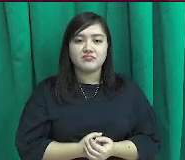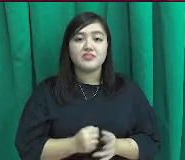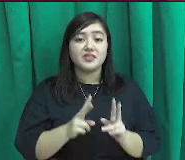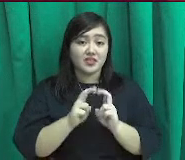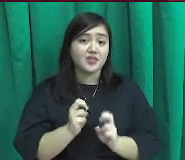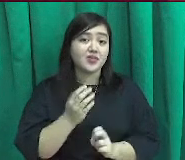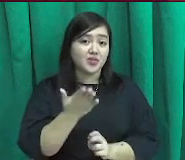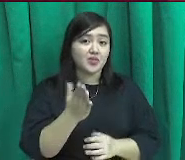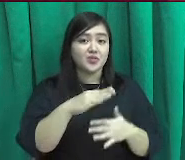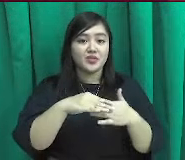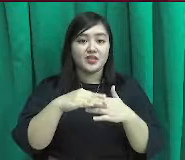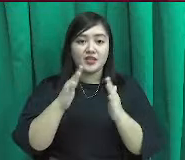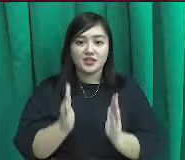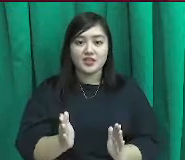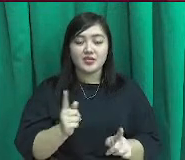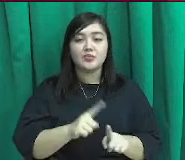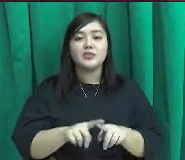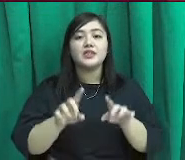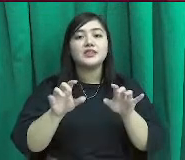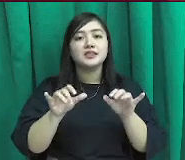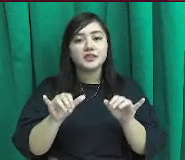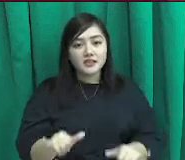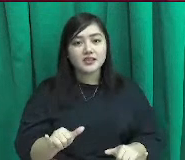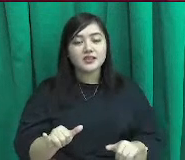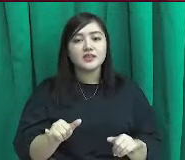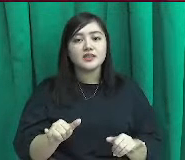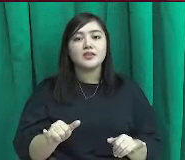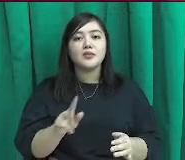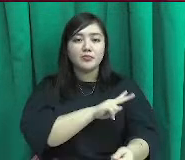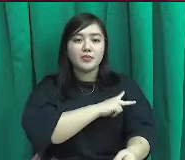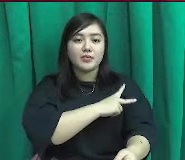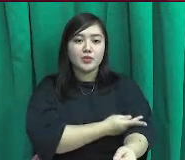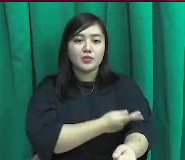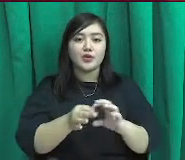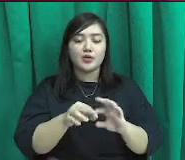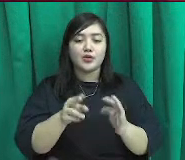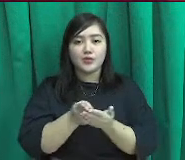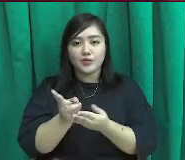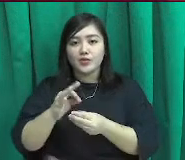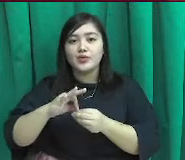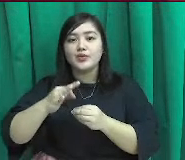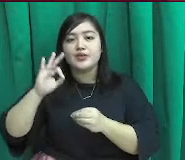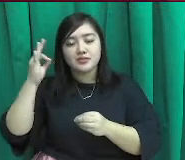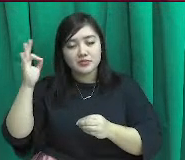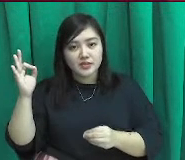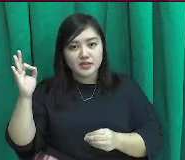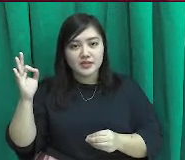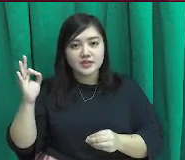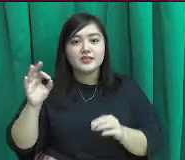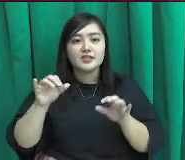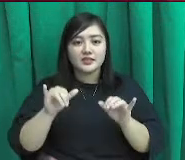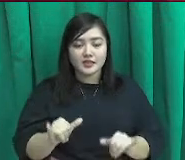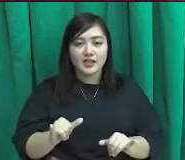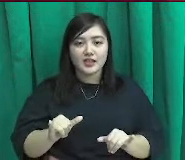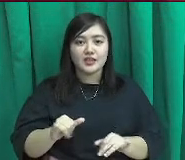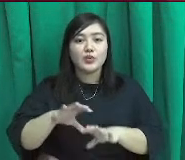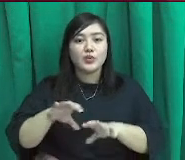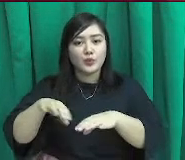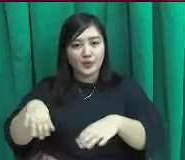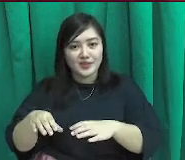mangungusap pa rin ay ang kapangyarihan ng banal na Espiritu. Amen. Human leadership lang tayo. Yep. Yeah. Hindi tayo ang